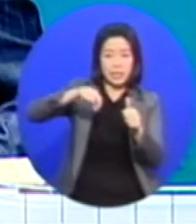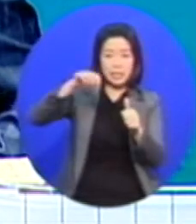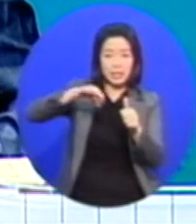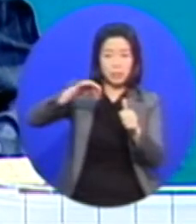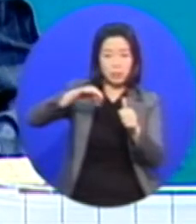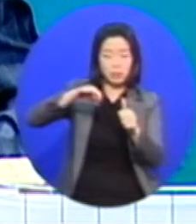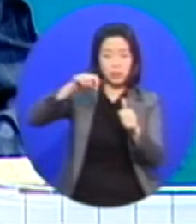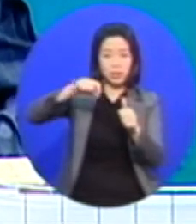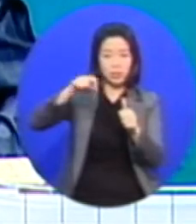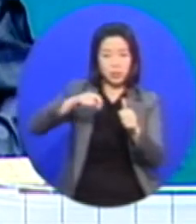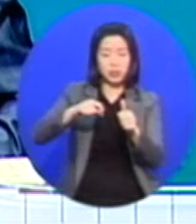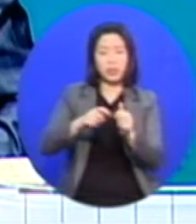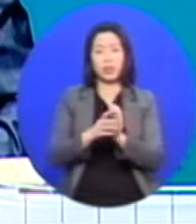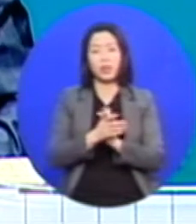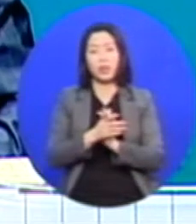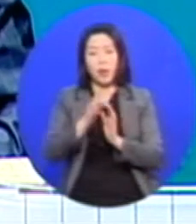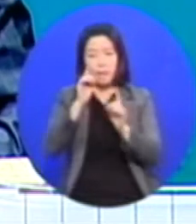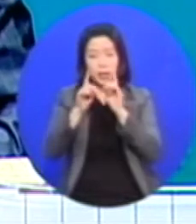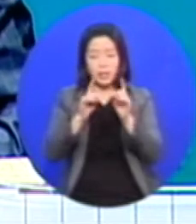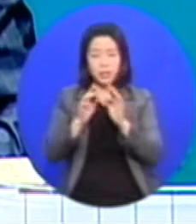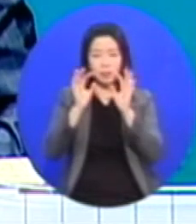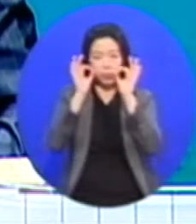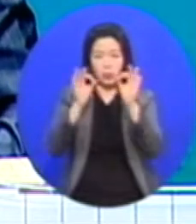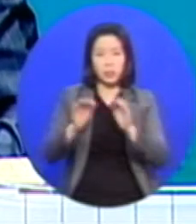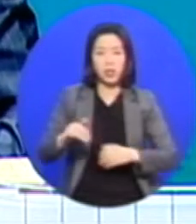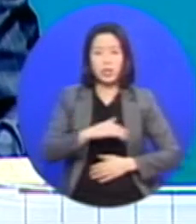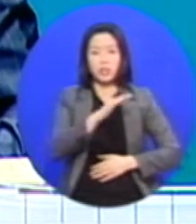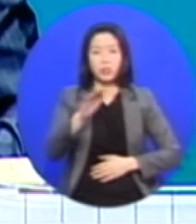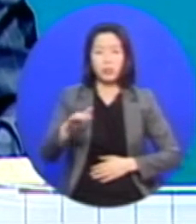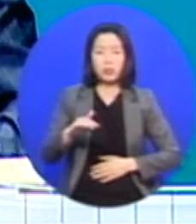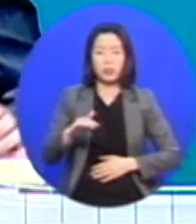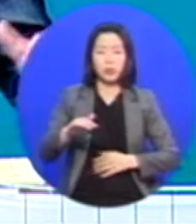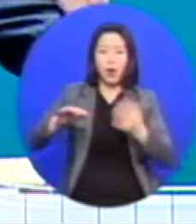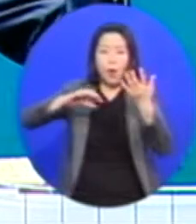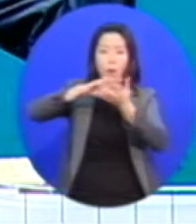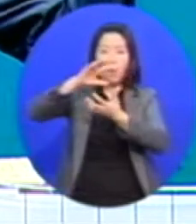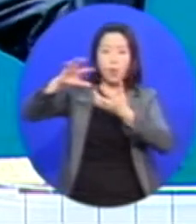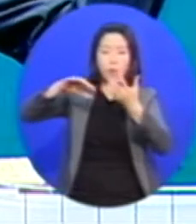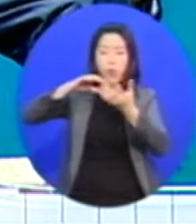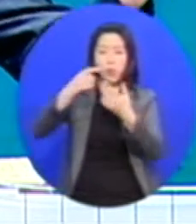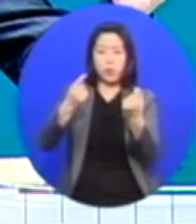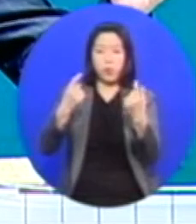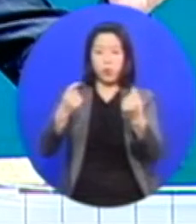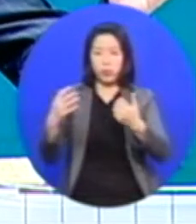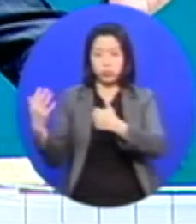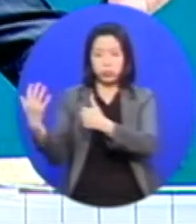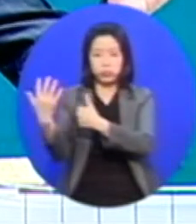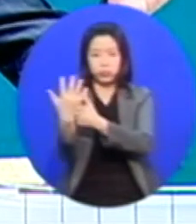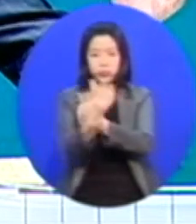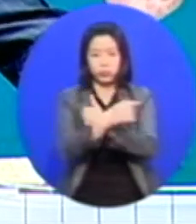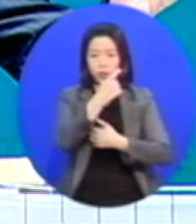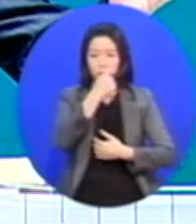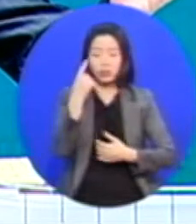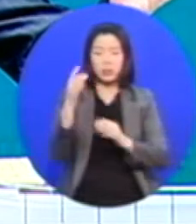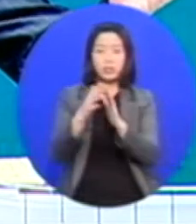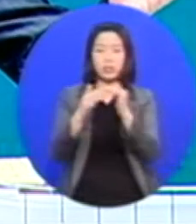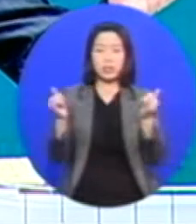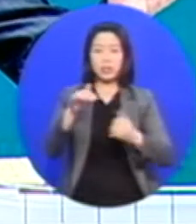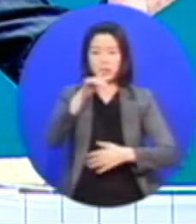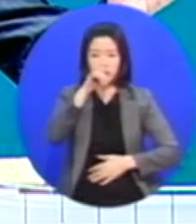말씀을 보면 우리에게 구름 같이 둘러싼 허다한 증인들이 있으니 라고